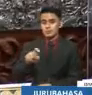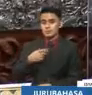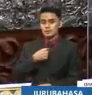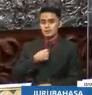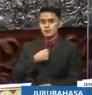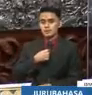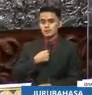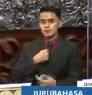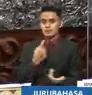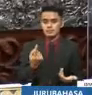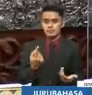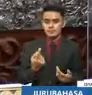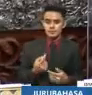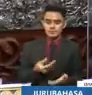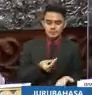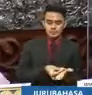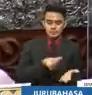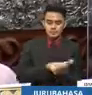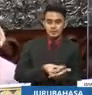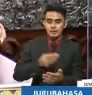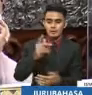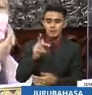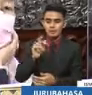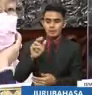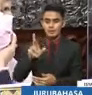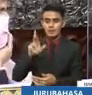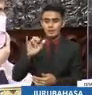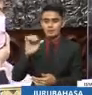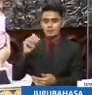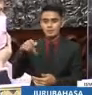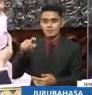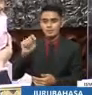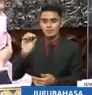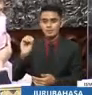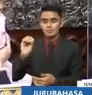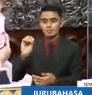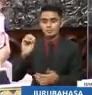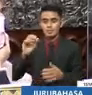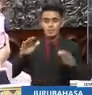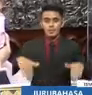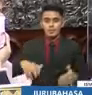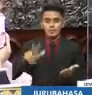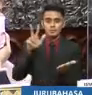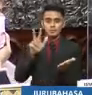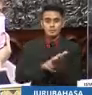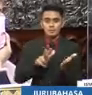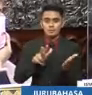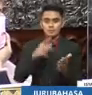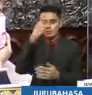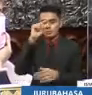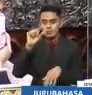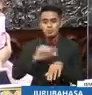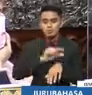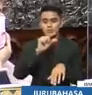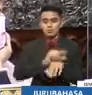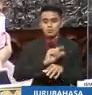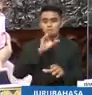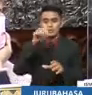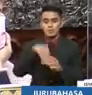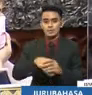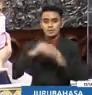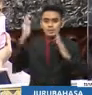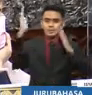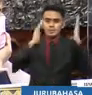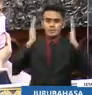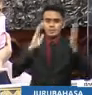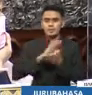saya memanjangkannya mata uang victo tidak di draft sebagai mata uang yang sah diperlakukan Nations di gold